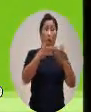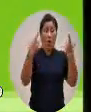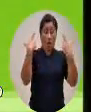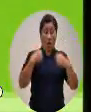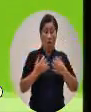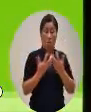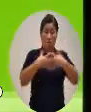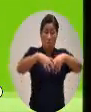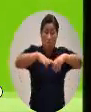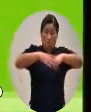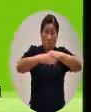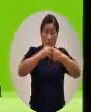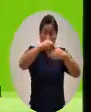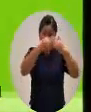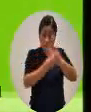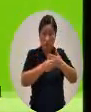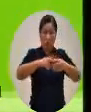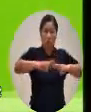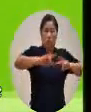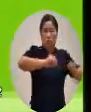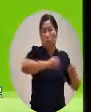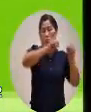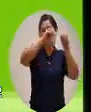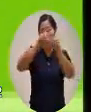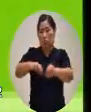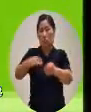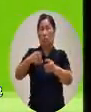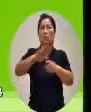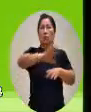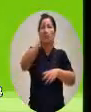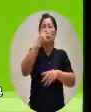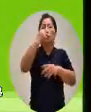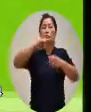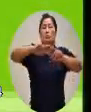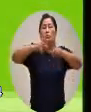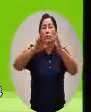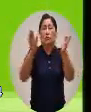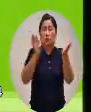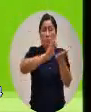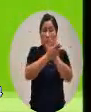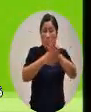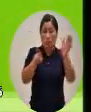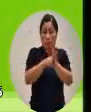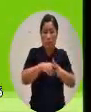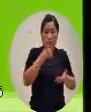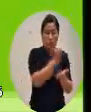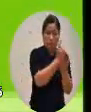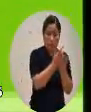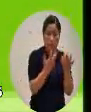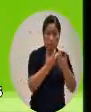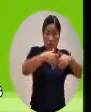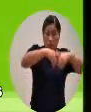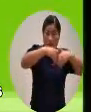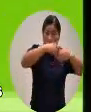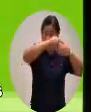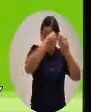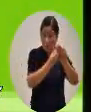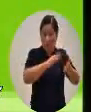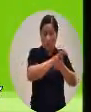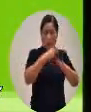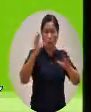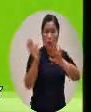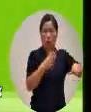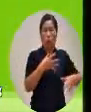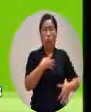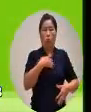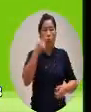對氣候變遷的研究把它放到裡面原來的機制裡面讓所有的每一個機制都有一個氣候變遷的風險的